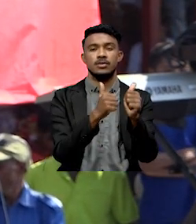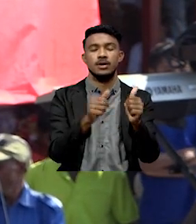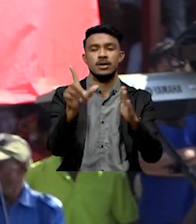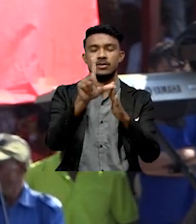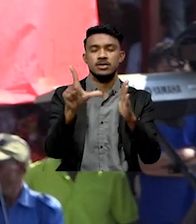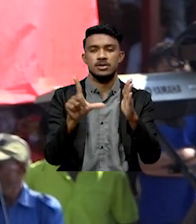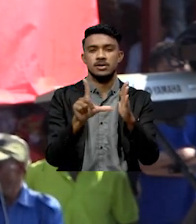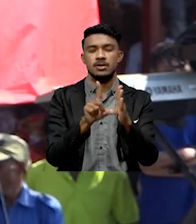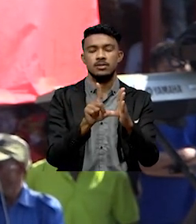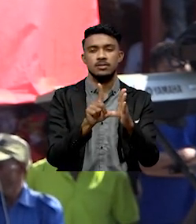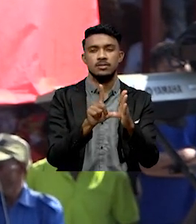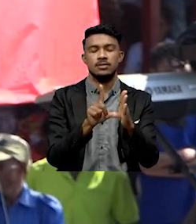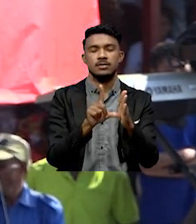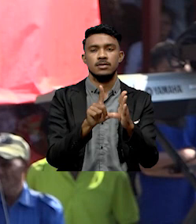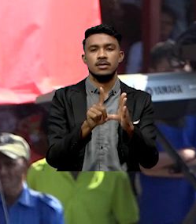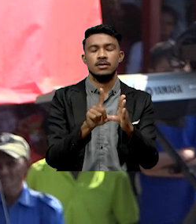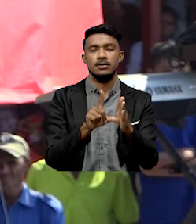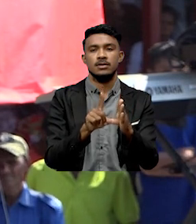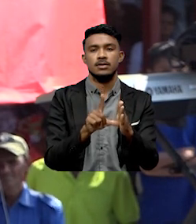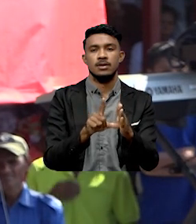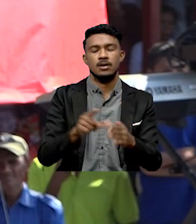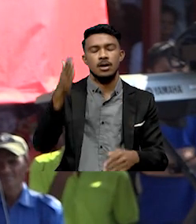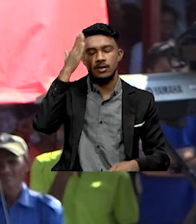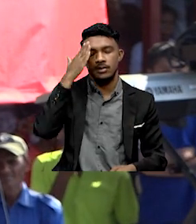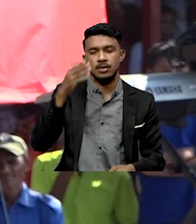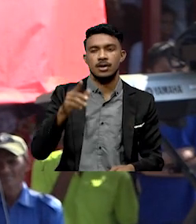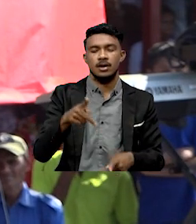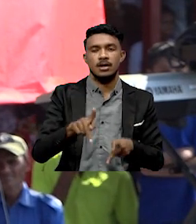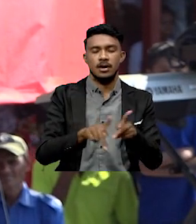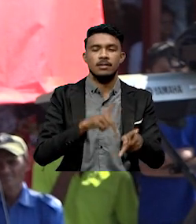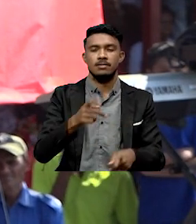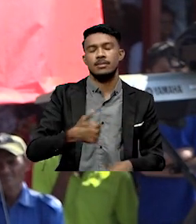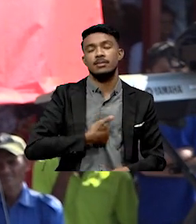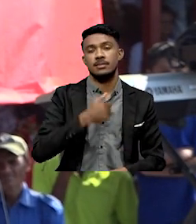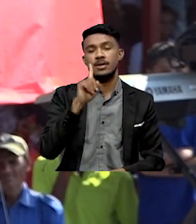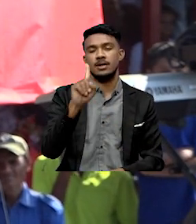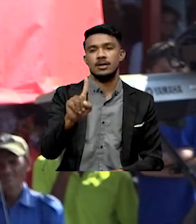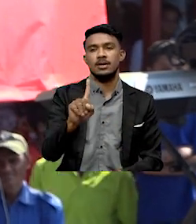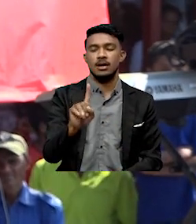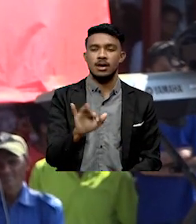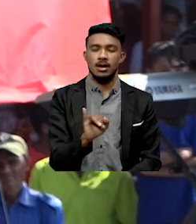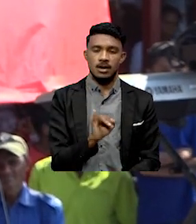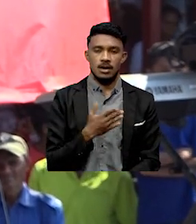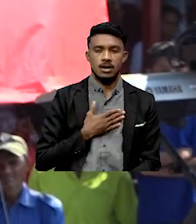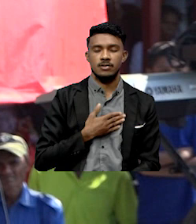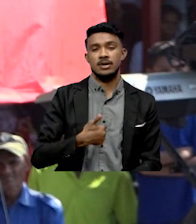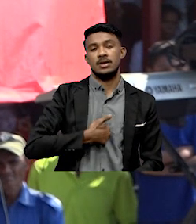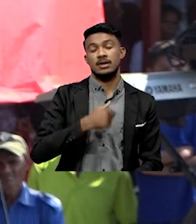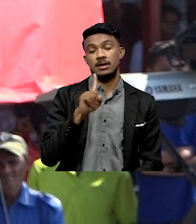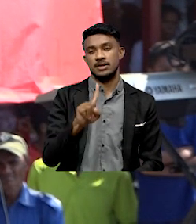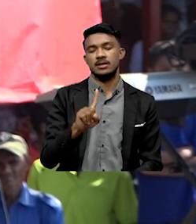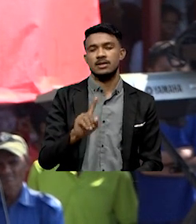Constituição, leu interesse é maidanian, leu haunia interesse rasi. Tamba